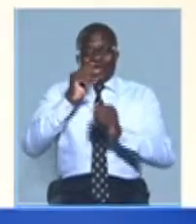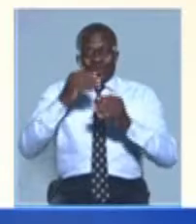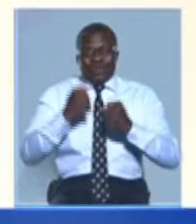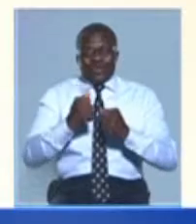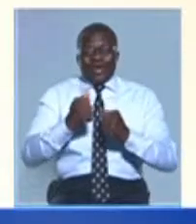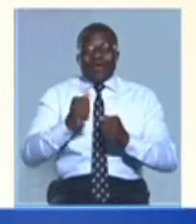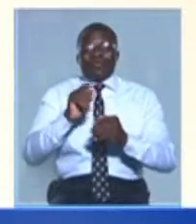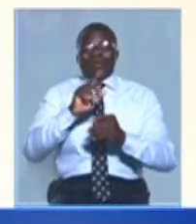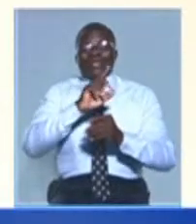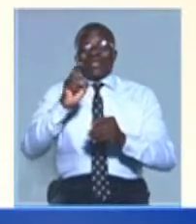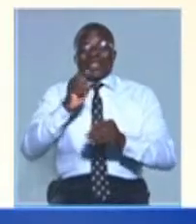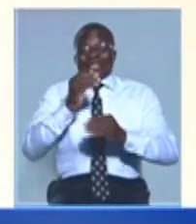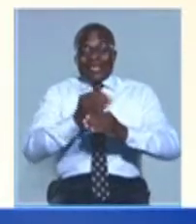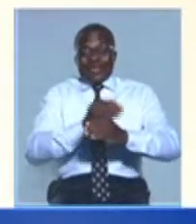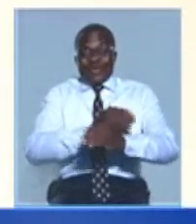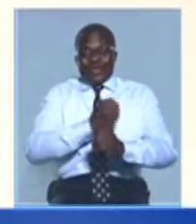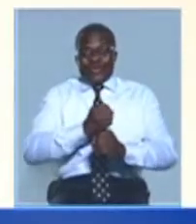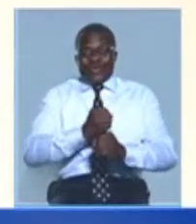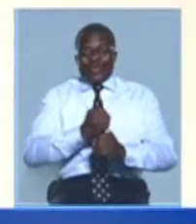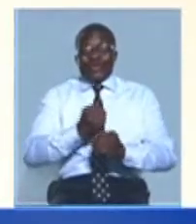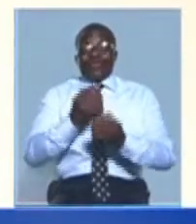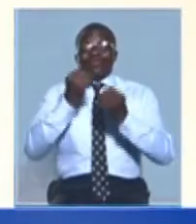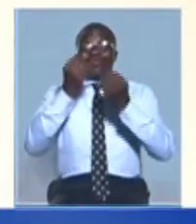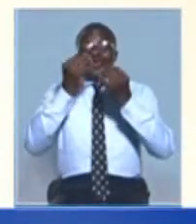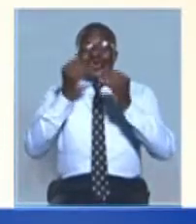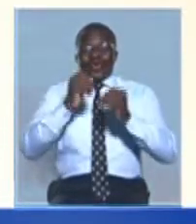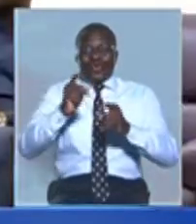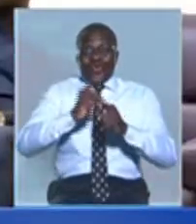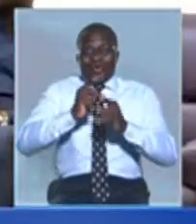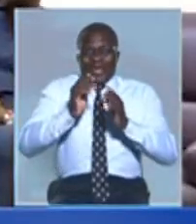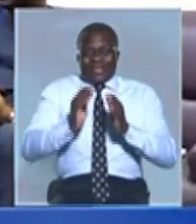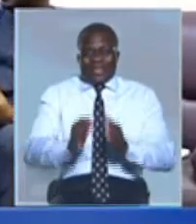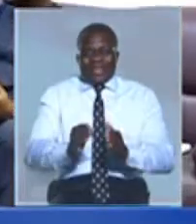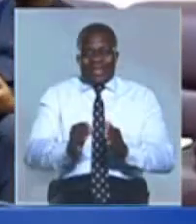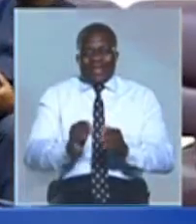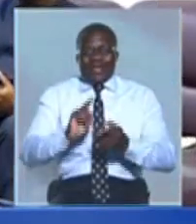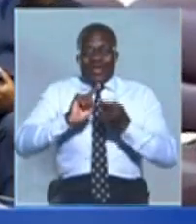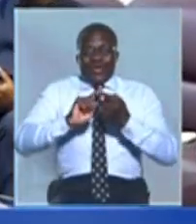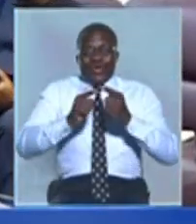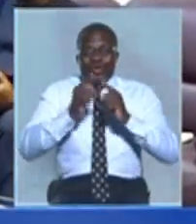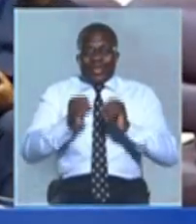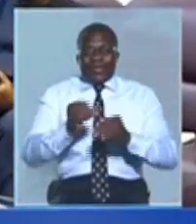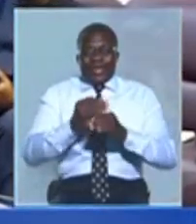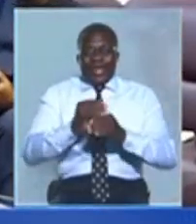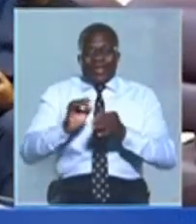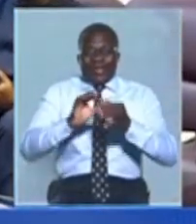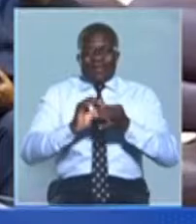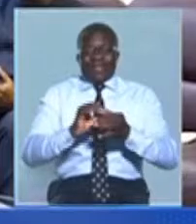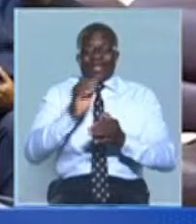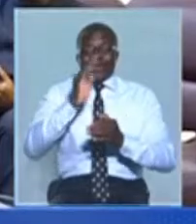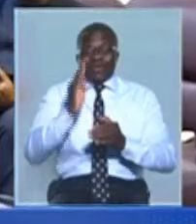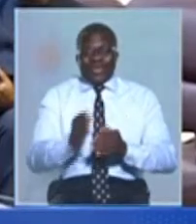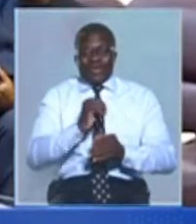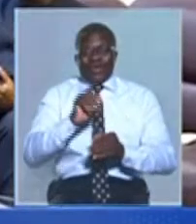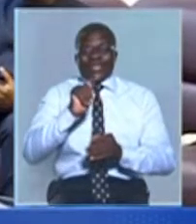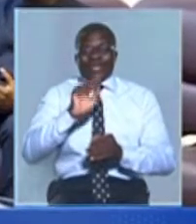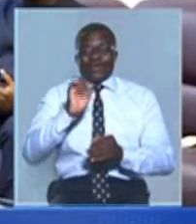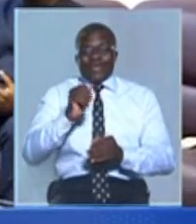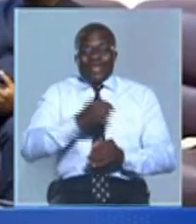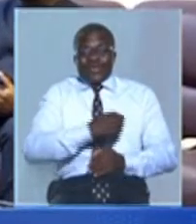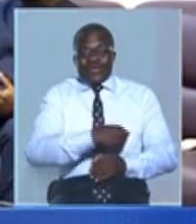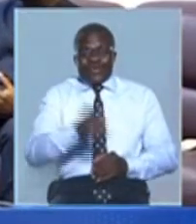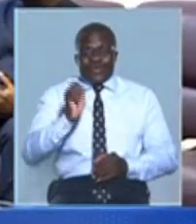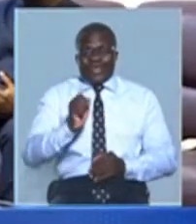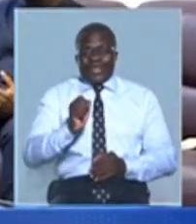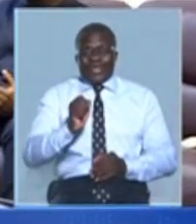une centaine de cours, pour avoir des milliers de pratiquants. Le partenariat entre les fédérations béninoises et tunisiennes de tennis